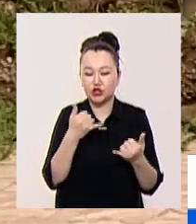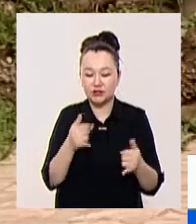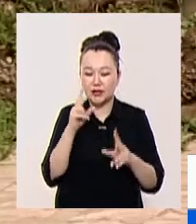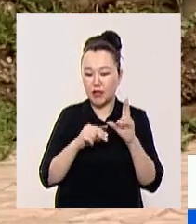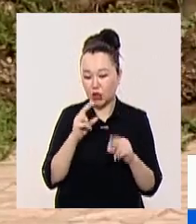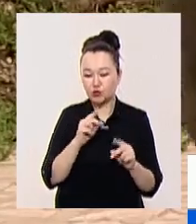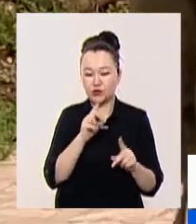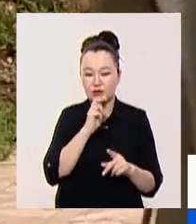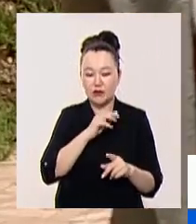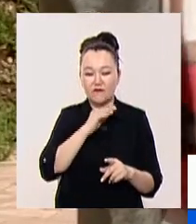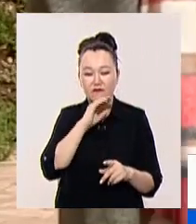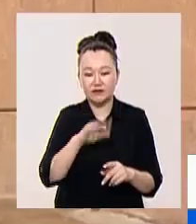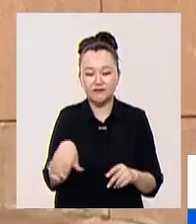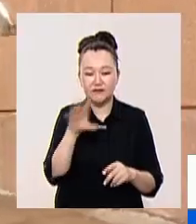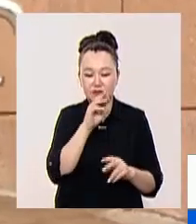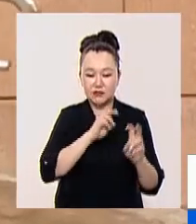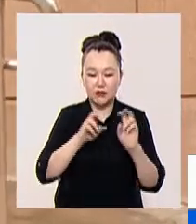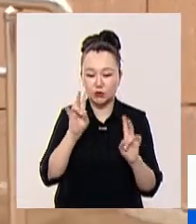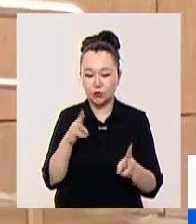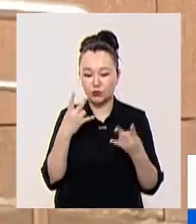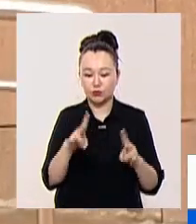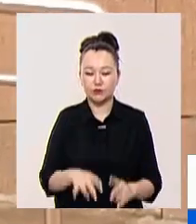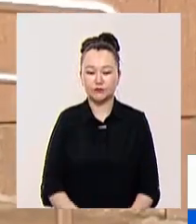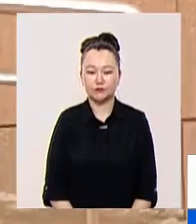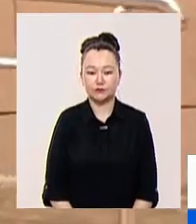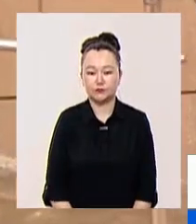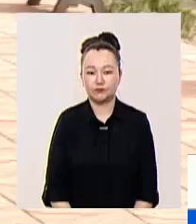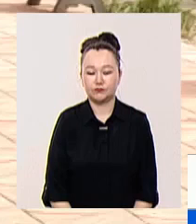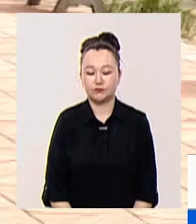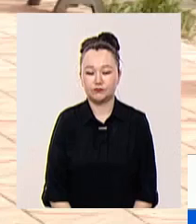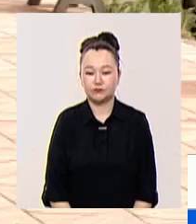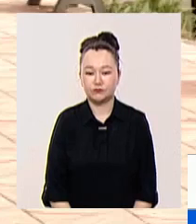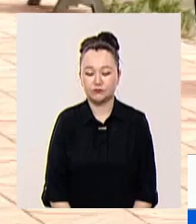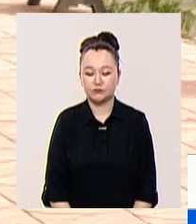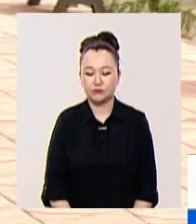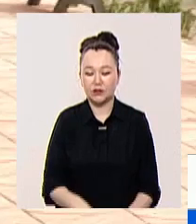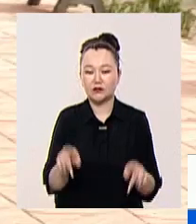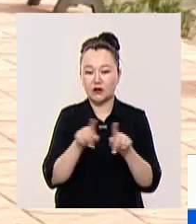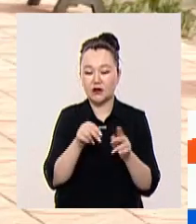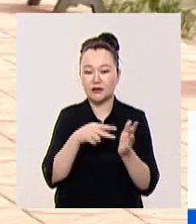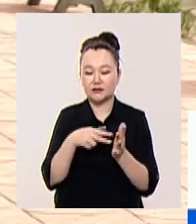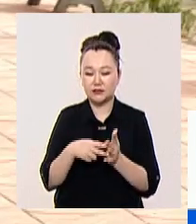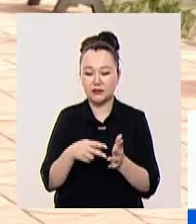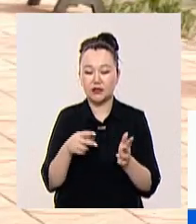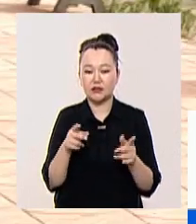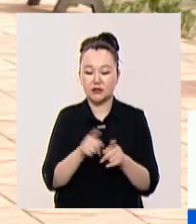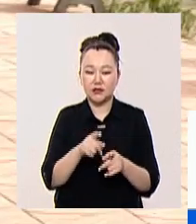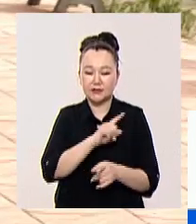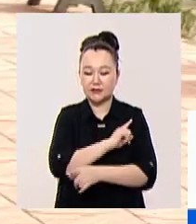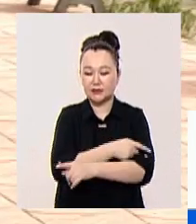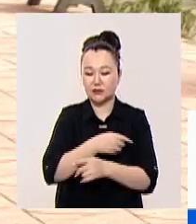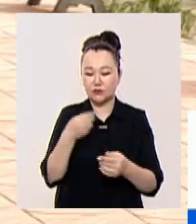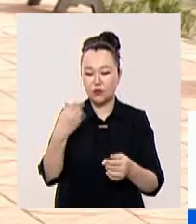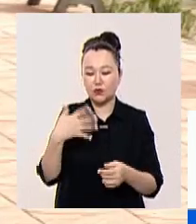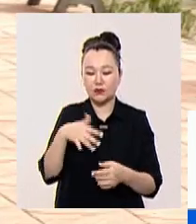надеются, что горючего хватит на всех, а искать его не придется. Такая цена тоже устраивает, если бы сильно не подорожало,